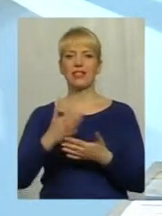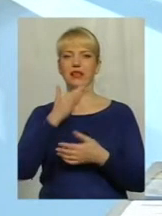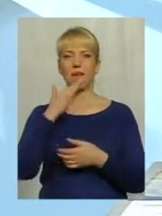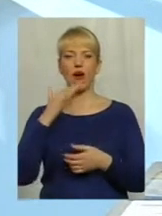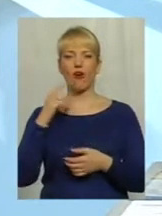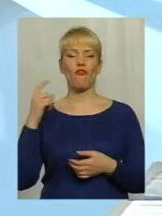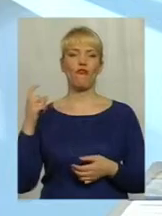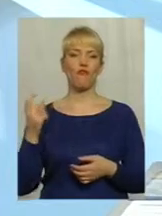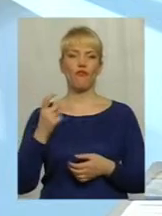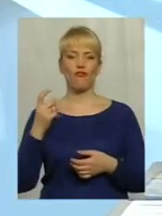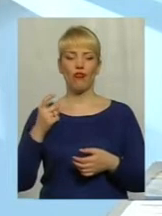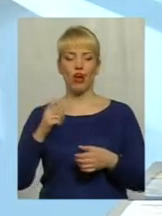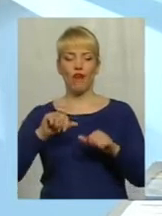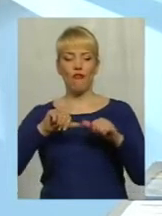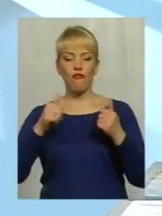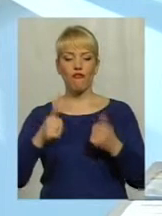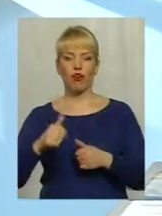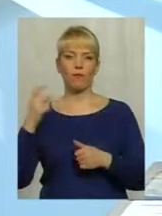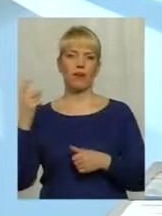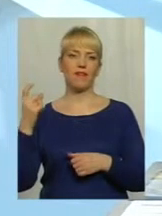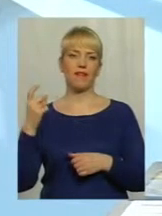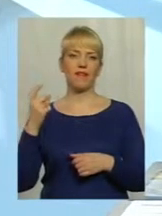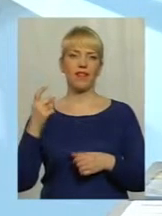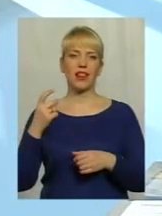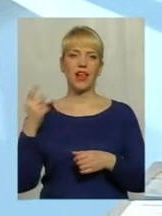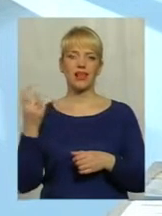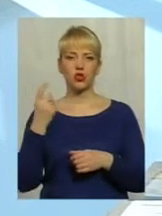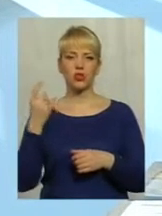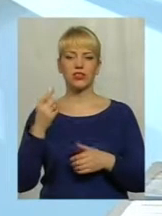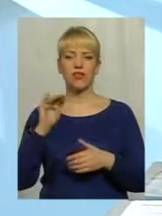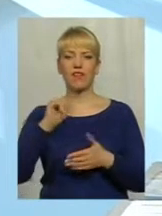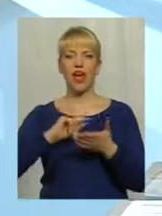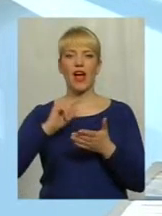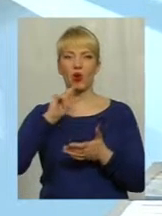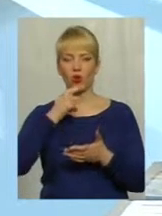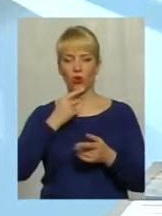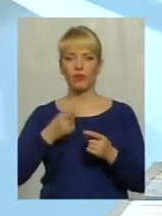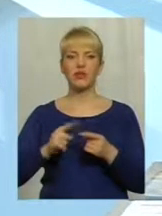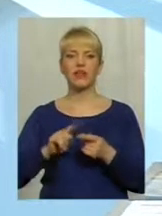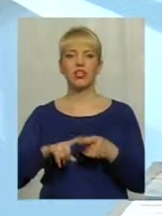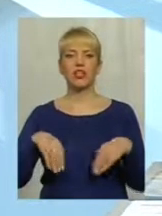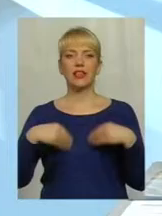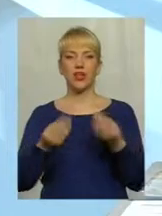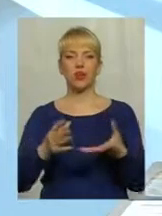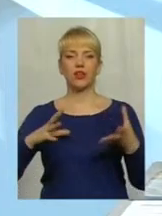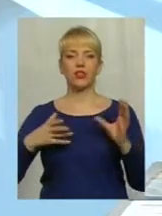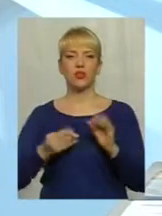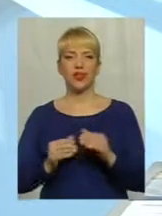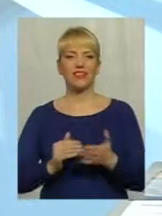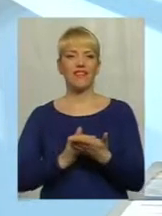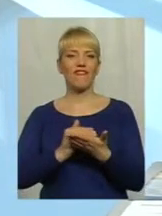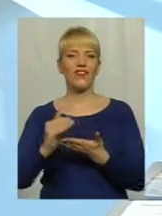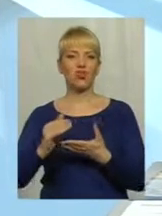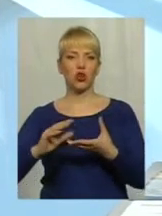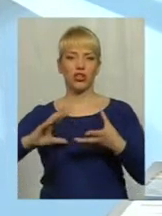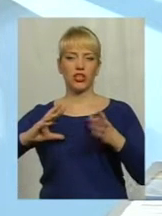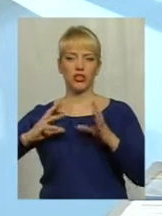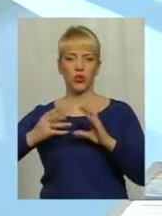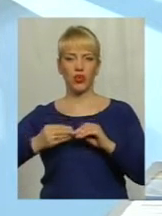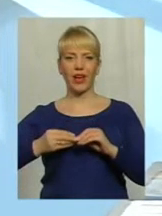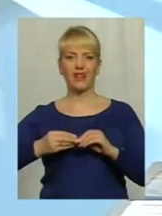власності в економіці, не домінування якоїсь форми власності, а різні форми власності, вони дають результат, високий результат економічного рівня